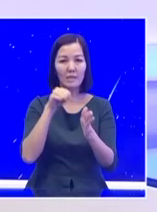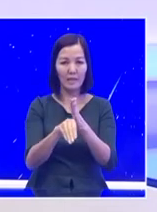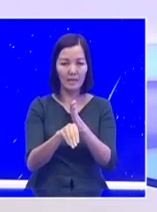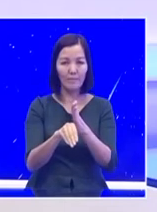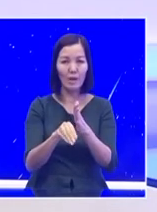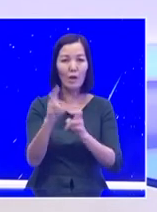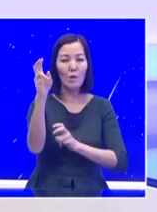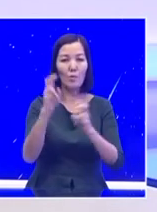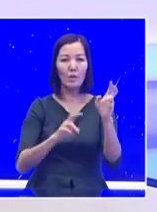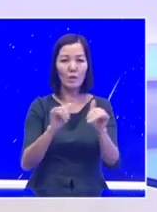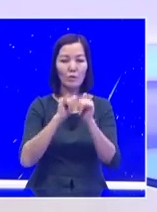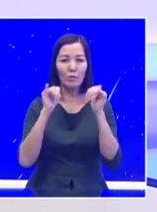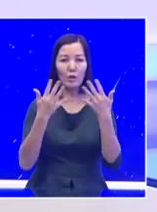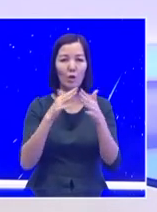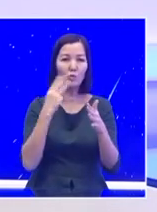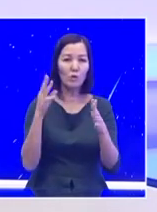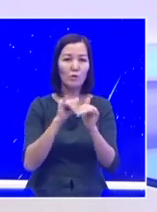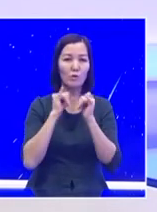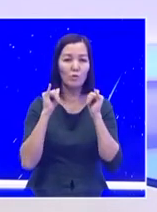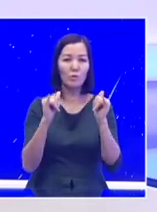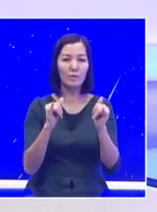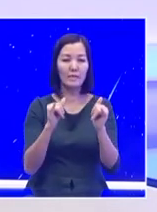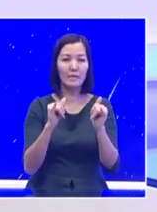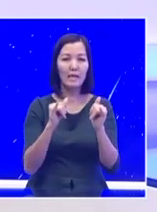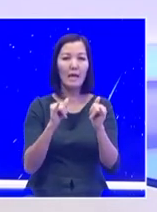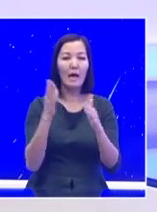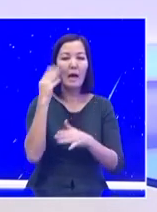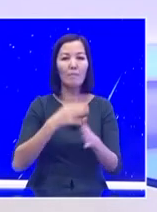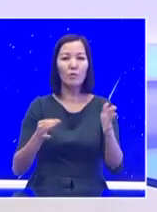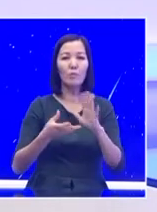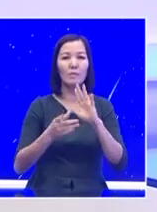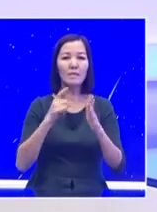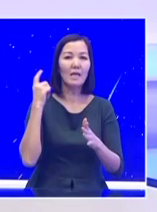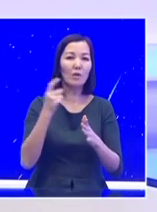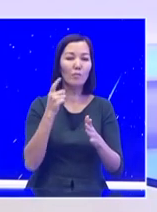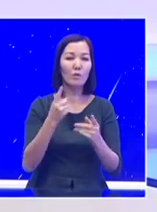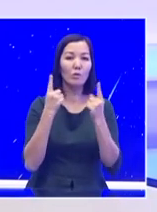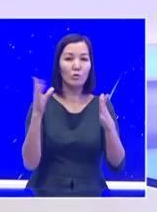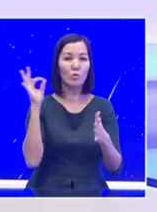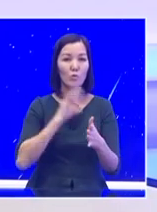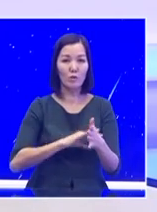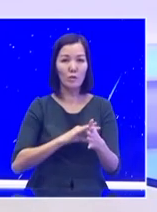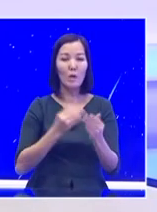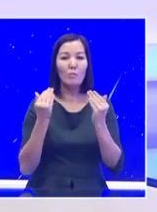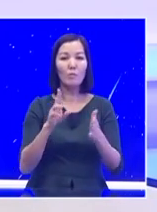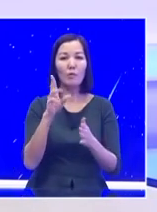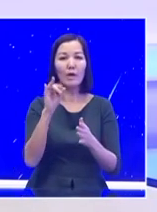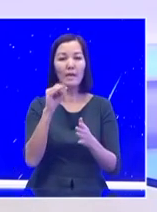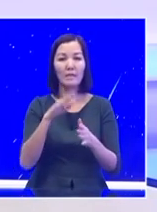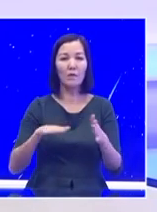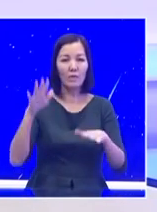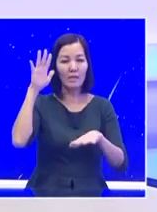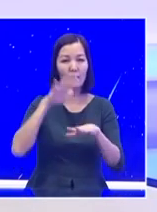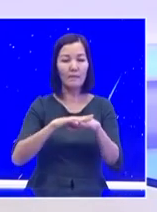тартылыпты. Өнеркәсібі өркендеп, ауыл шаруашылығы өңдеу ісін ілгерілетіп отыр. Алматы облысы экономикасына үлесі зор. Бүгін Қарасай